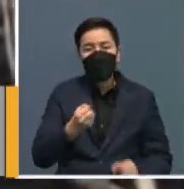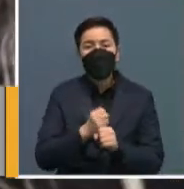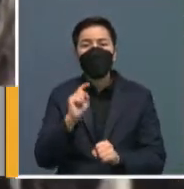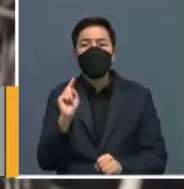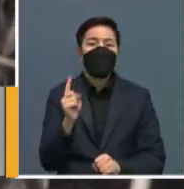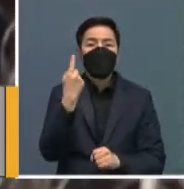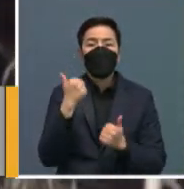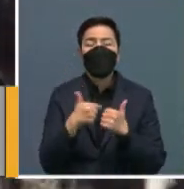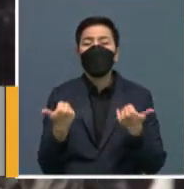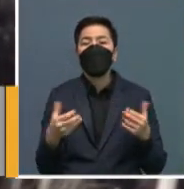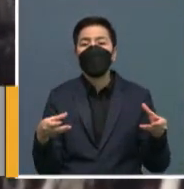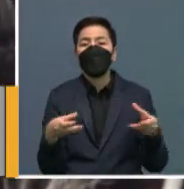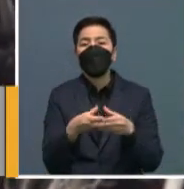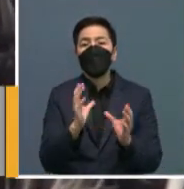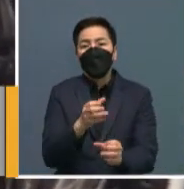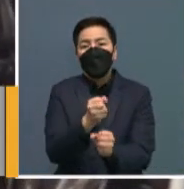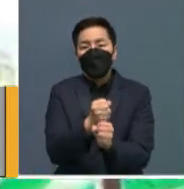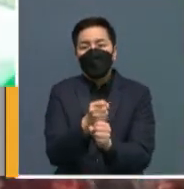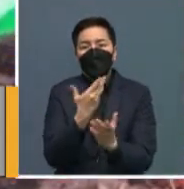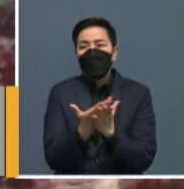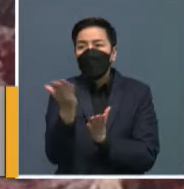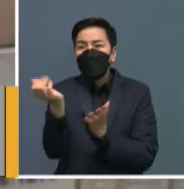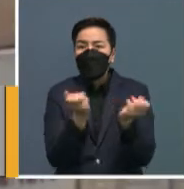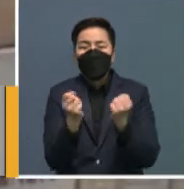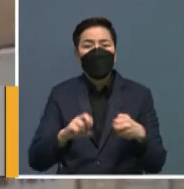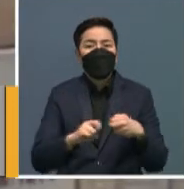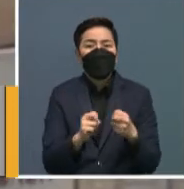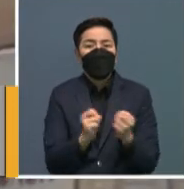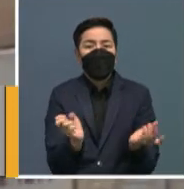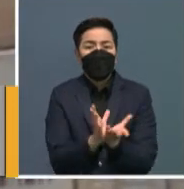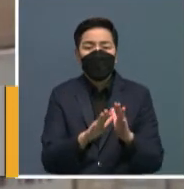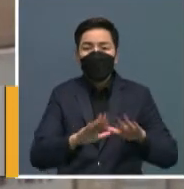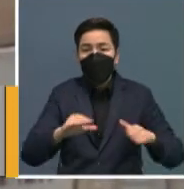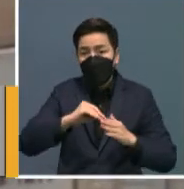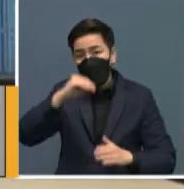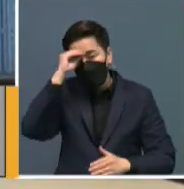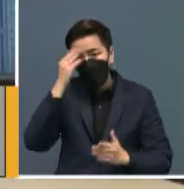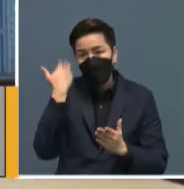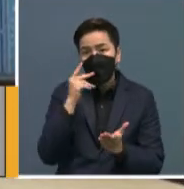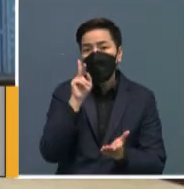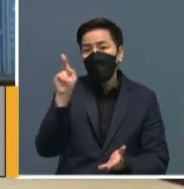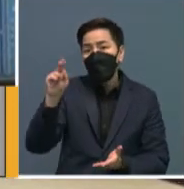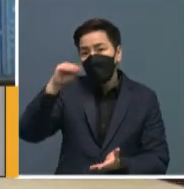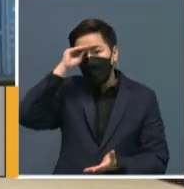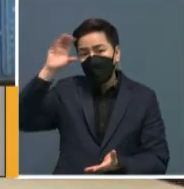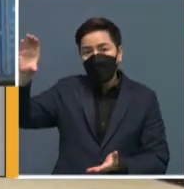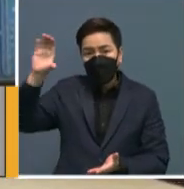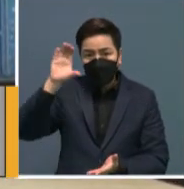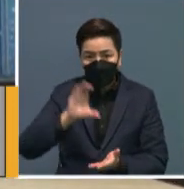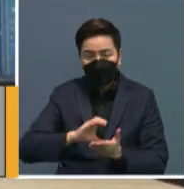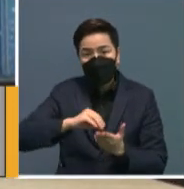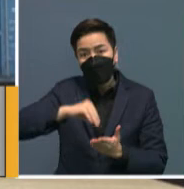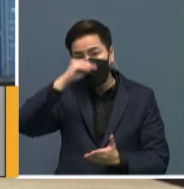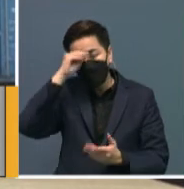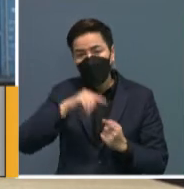ใหม่โดยเฉพาะกลุ่มบุคลากรในที่อาจจะเป็นหนี้เป็นสินอยู่โดยเฉพาะน้องๆนักเรียนที่กู้ยืมเงินจากกองทุนให้กู้ยืมเพื่อการ